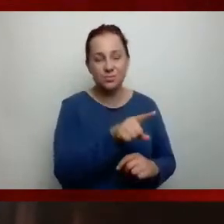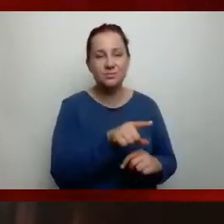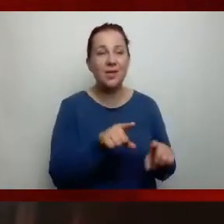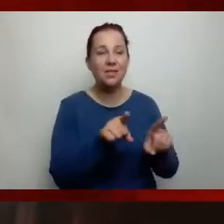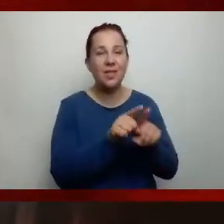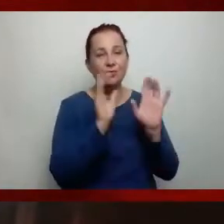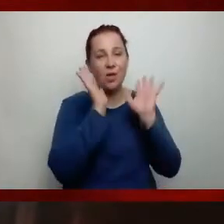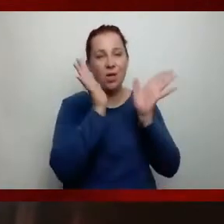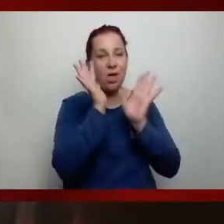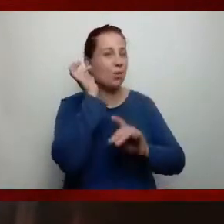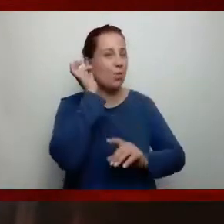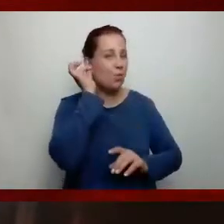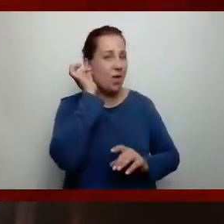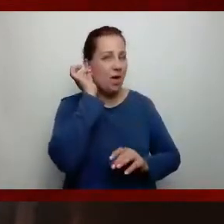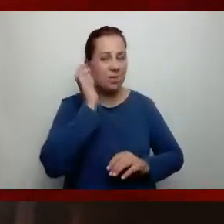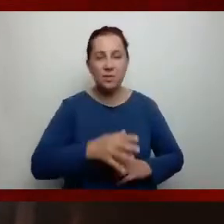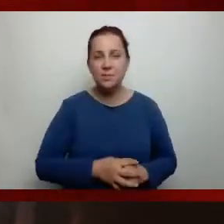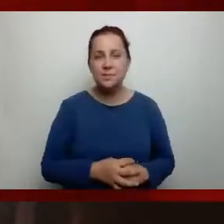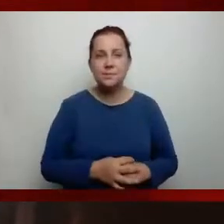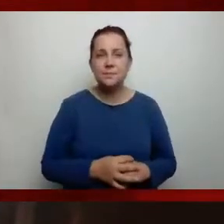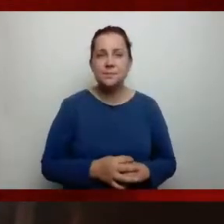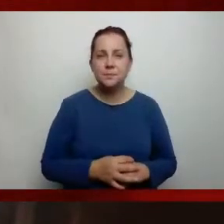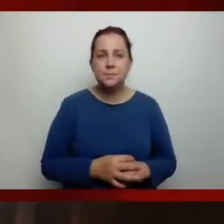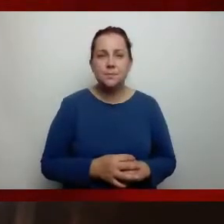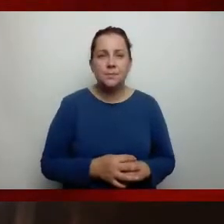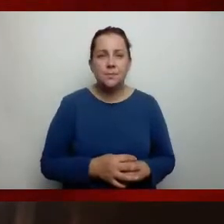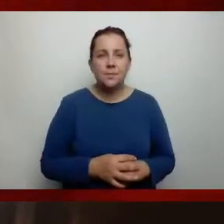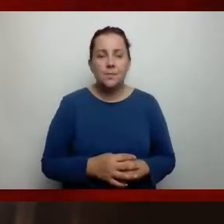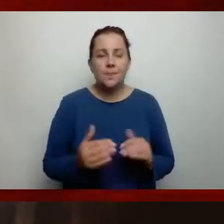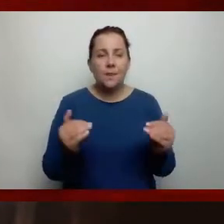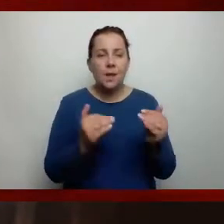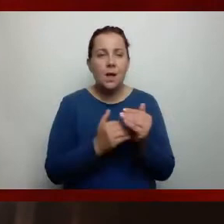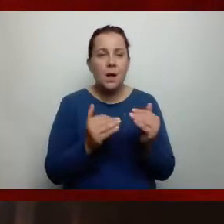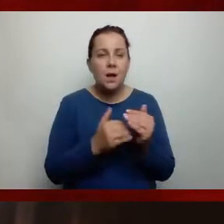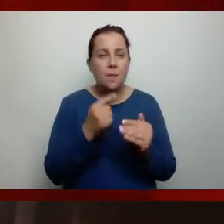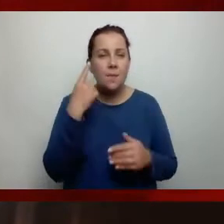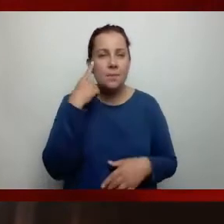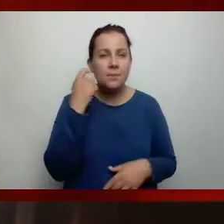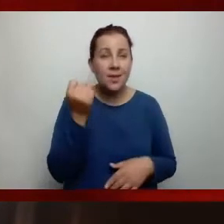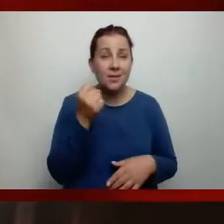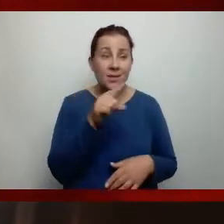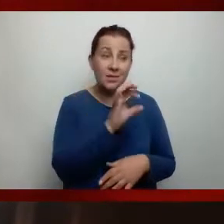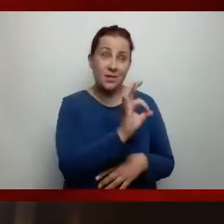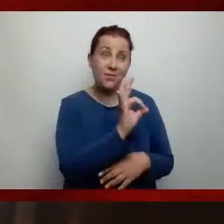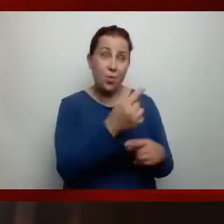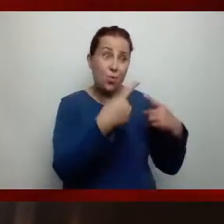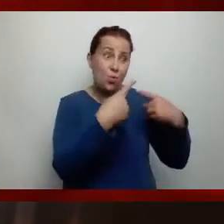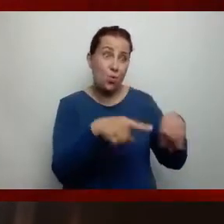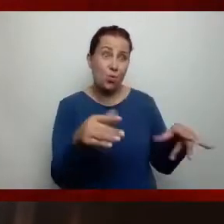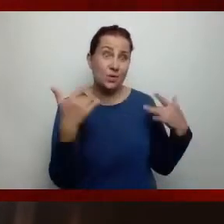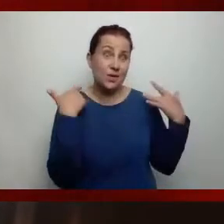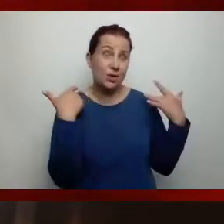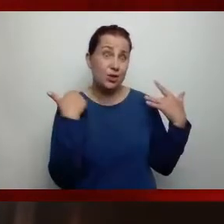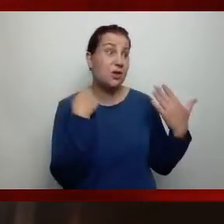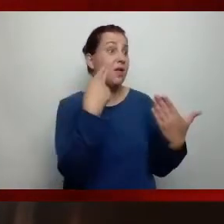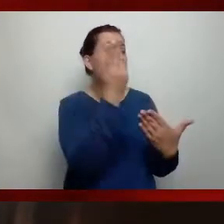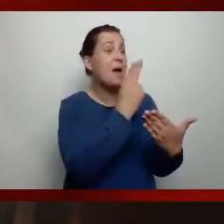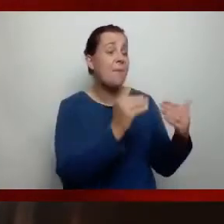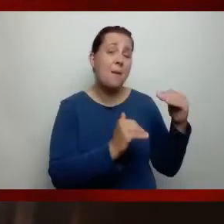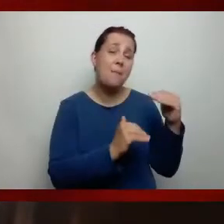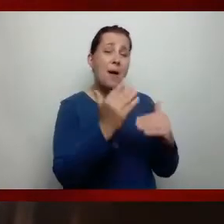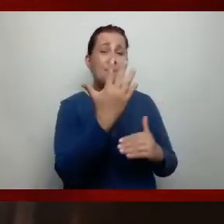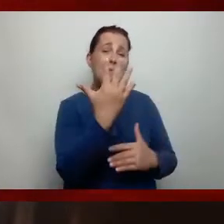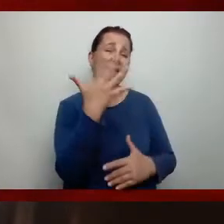kobieciarza, no ale trzeba też wziąć pod uwagę, że w tym dosyć krótkim życiu namalował ponad